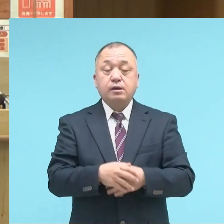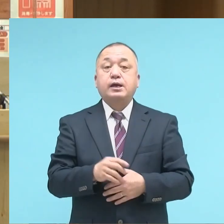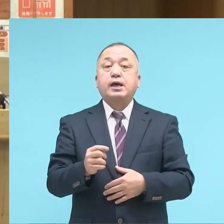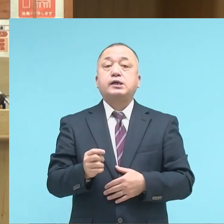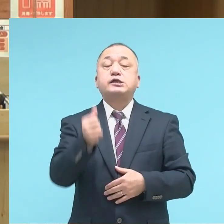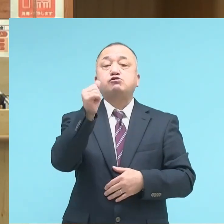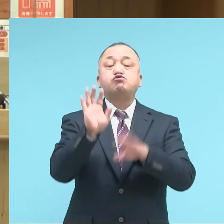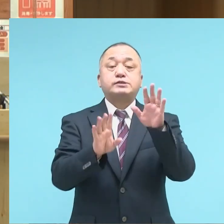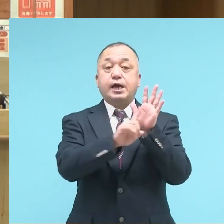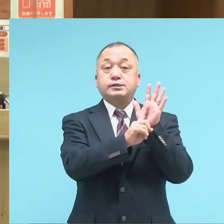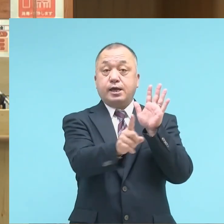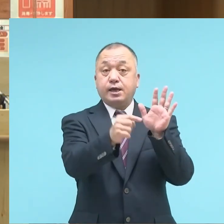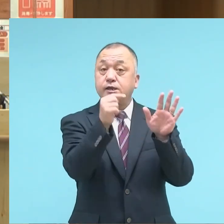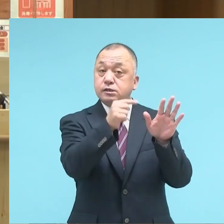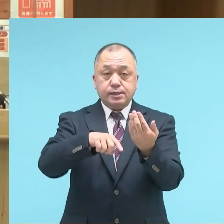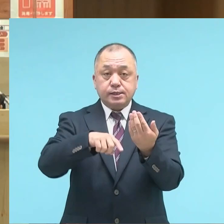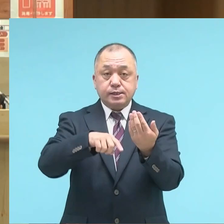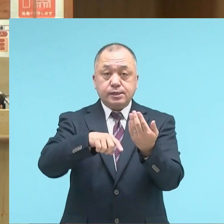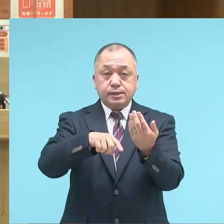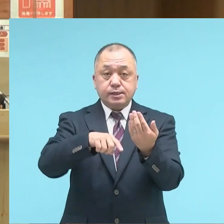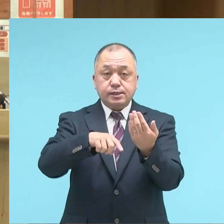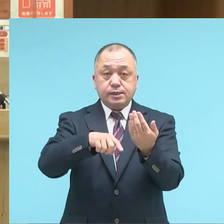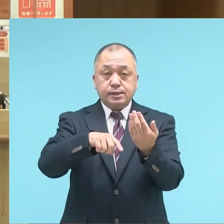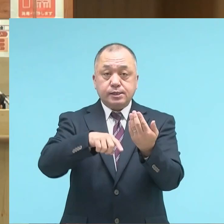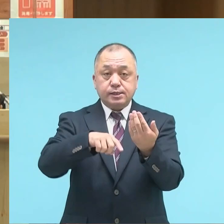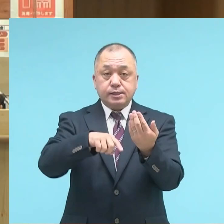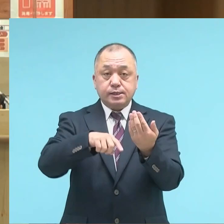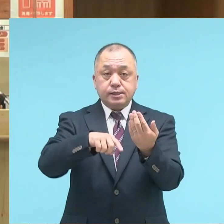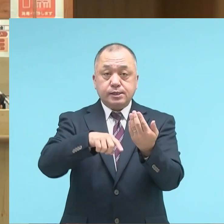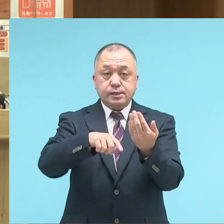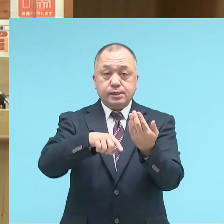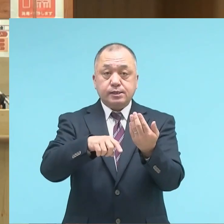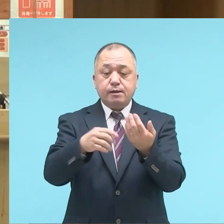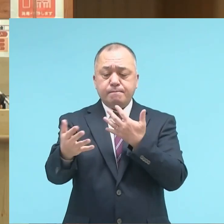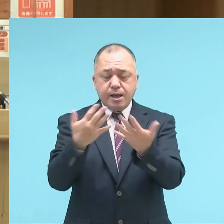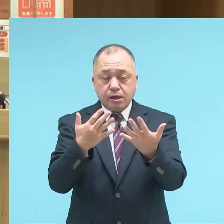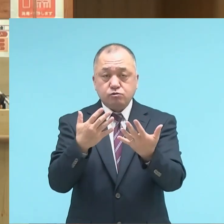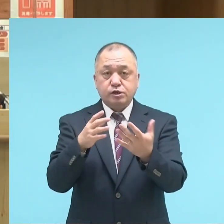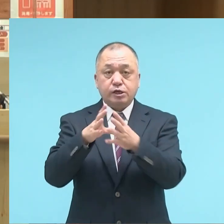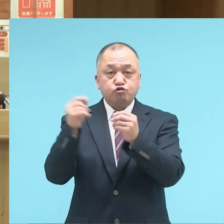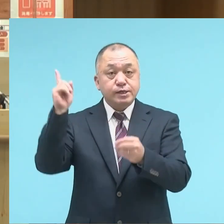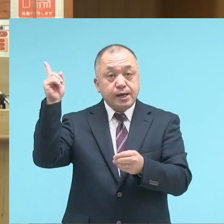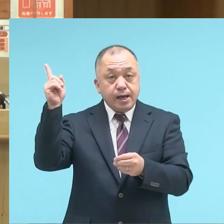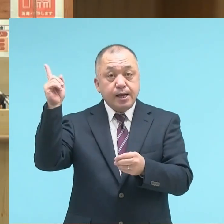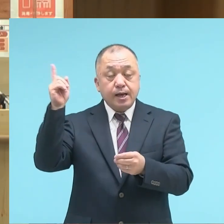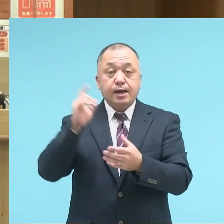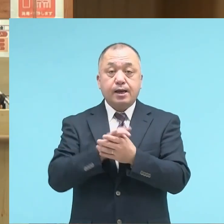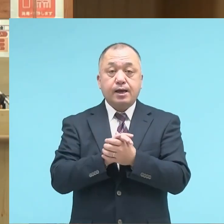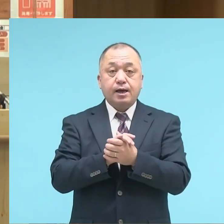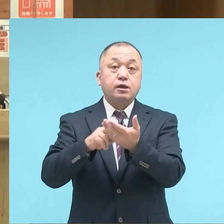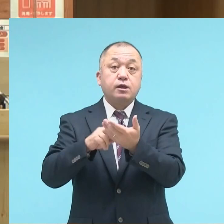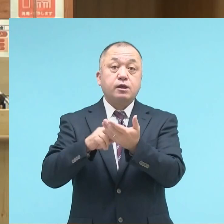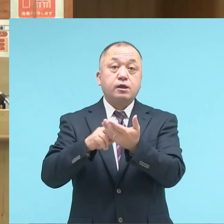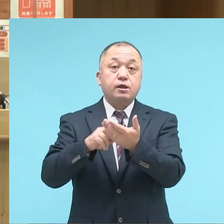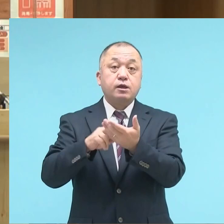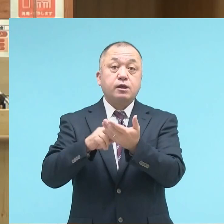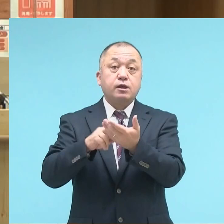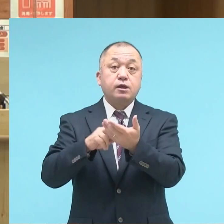言については、まあ、特措法上に明確に国として総理がですね、まあ、発出